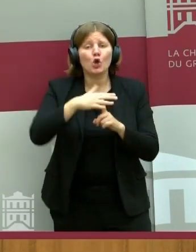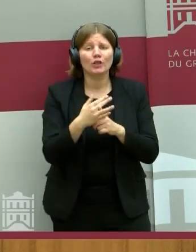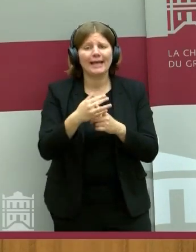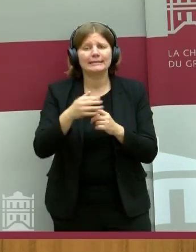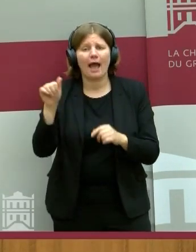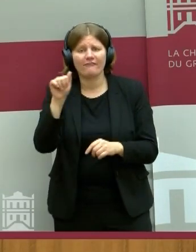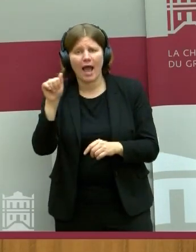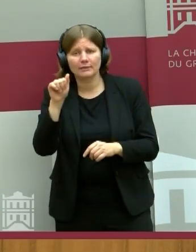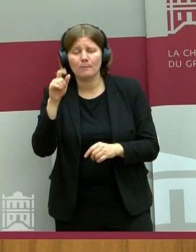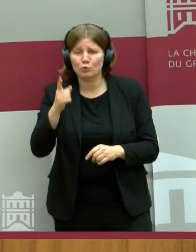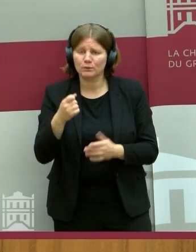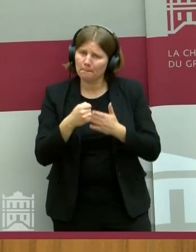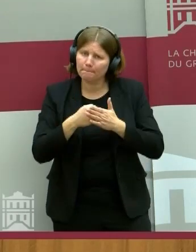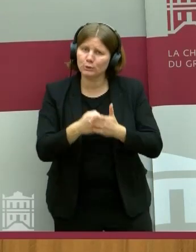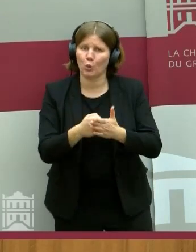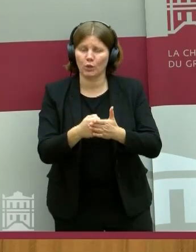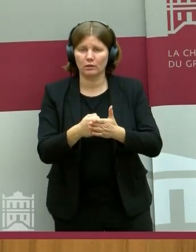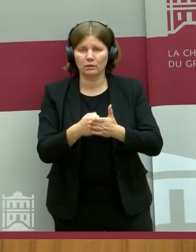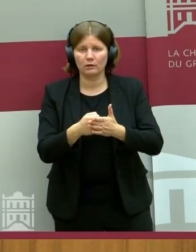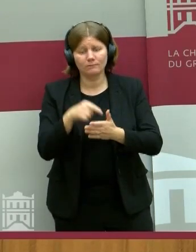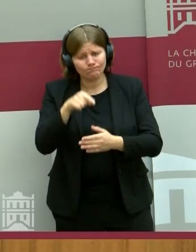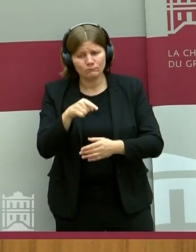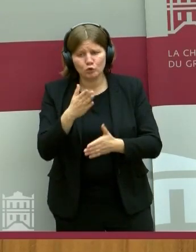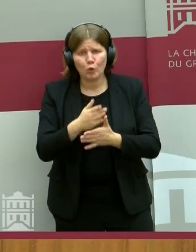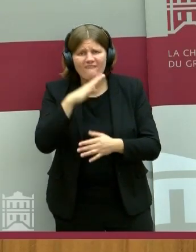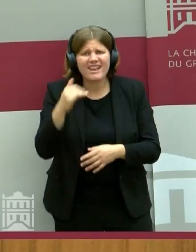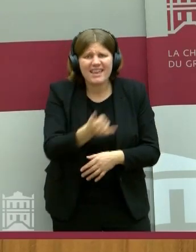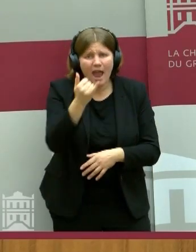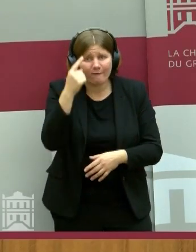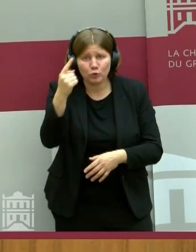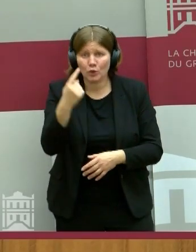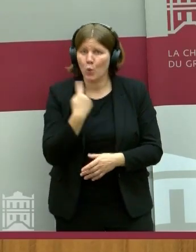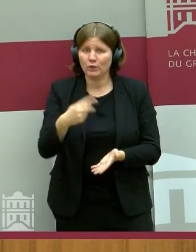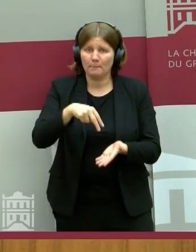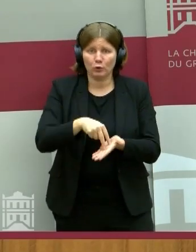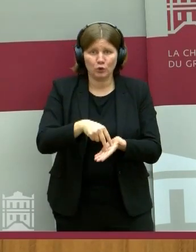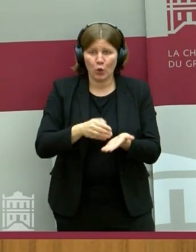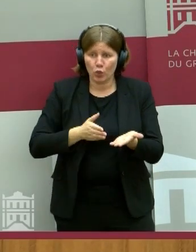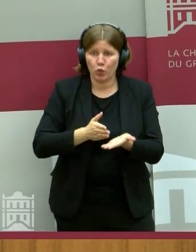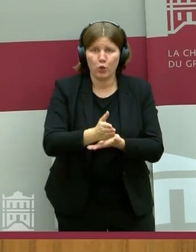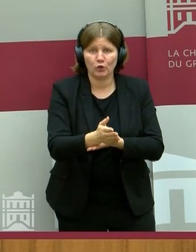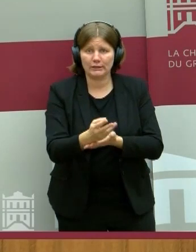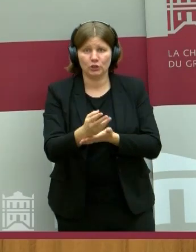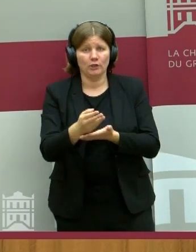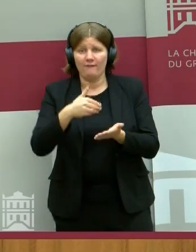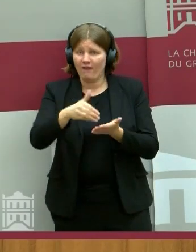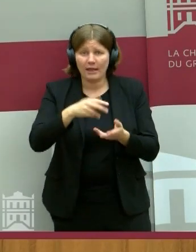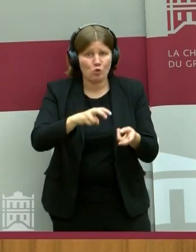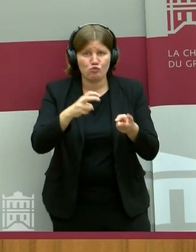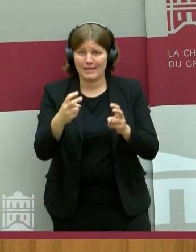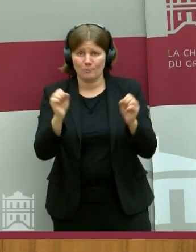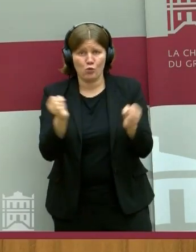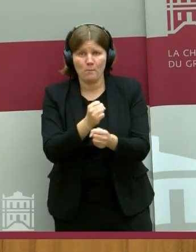betonen. Das ist, dass wir auch dort sind, der Jure wussten, dass das Position nicht zu halten ist. Wie dachten wir hier an der Bausepolitischen